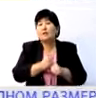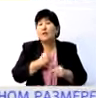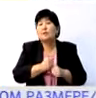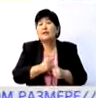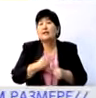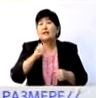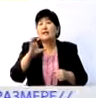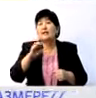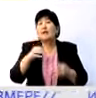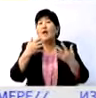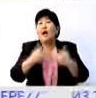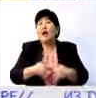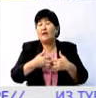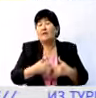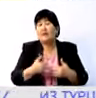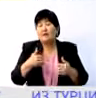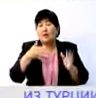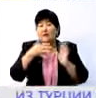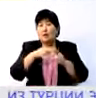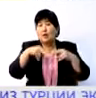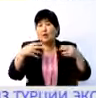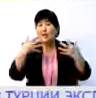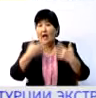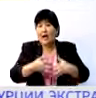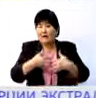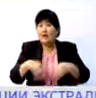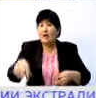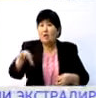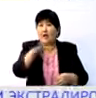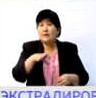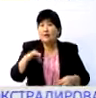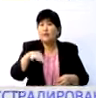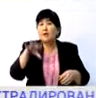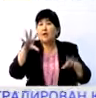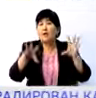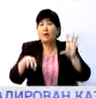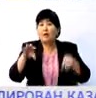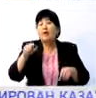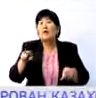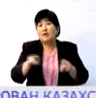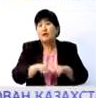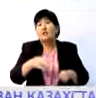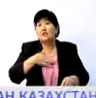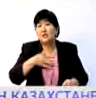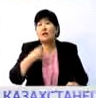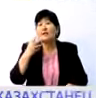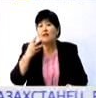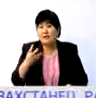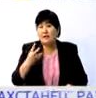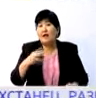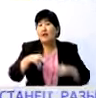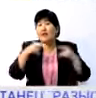системная автоматика, и введенные линии в эту автоматику по всем областям отключались, в том числе и наши три